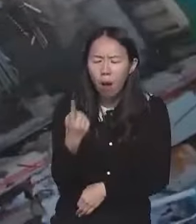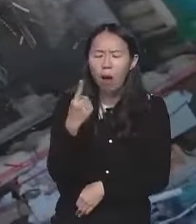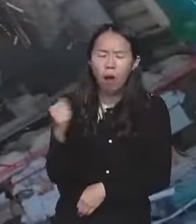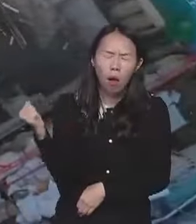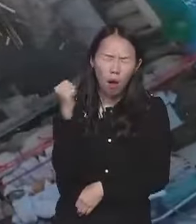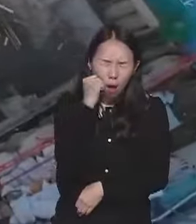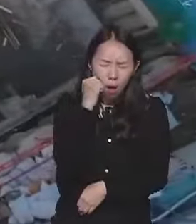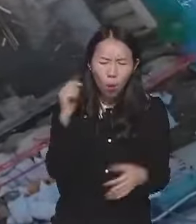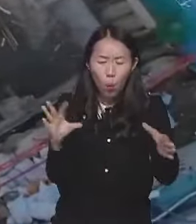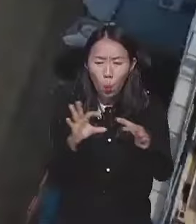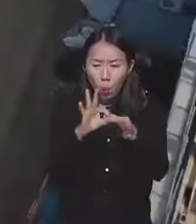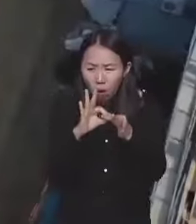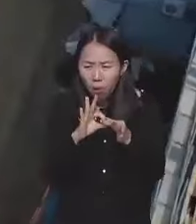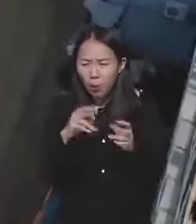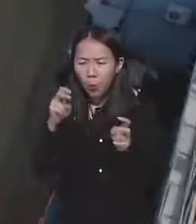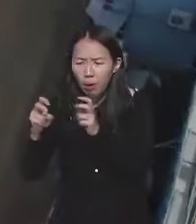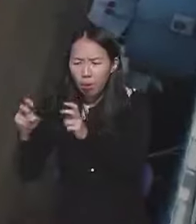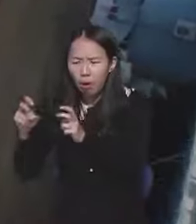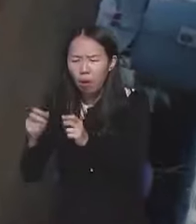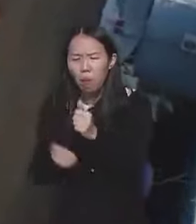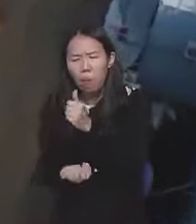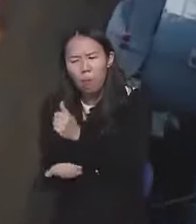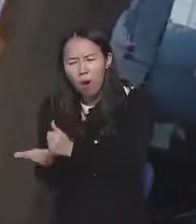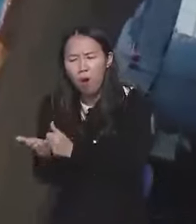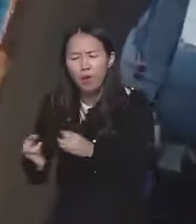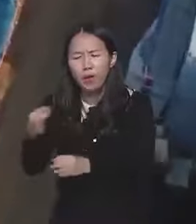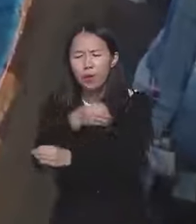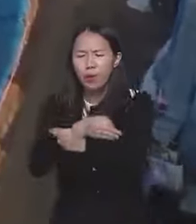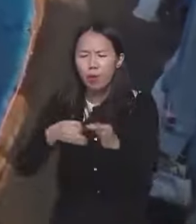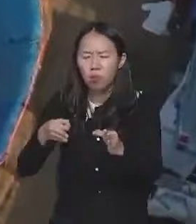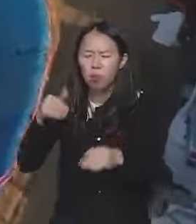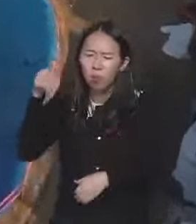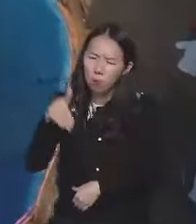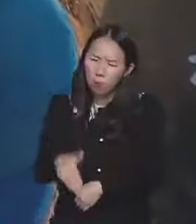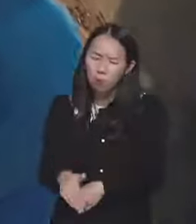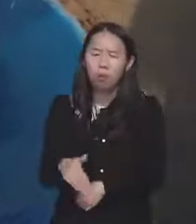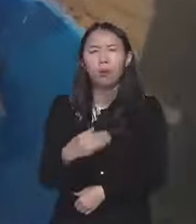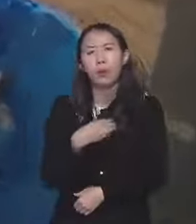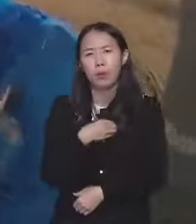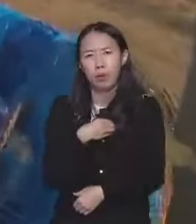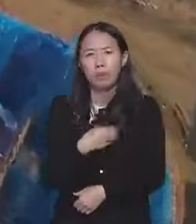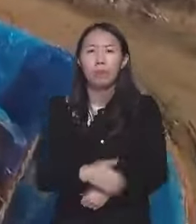업체 등 지역 경제계에 큰 파장이 예상됩니다 KBC 박송호